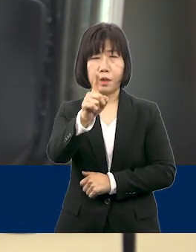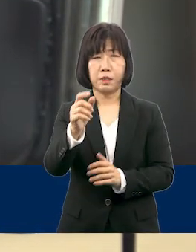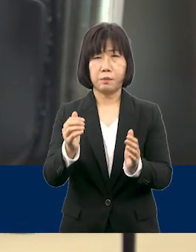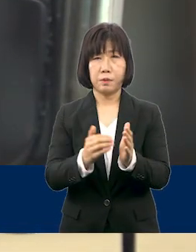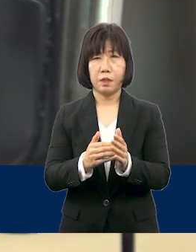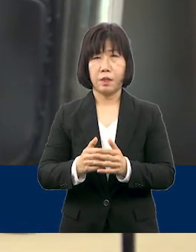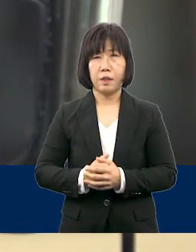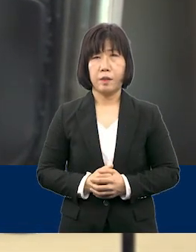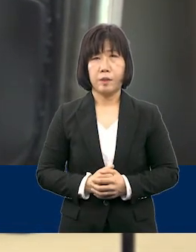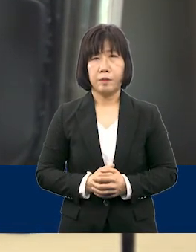말했습니다